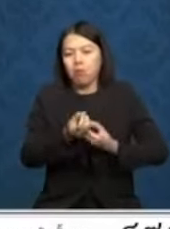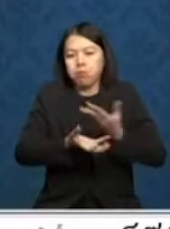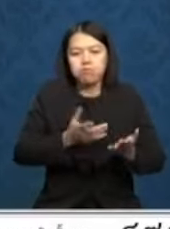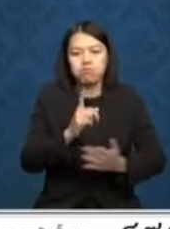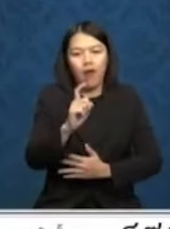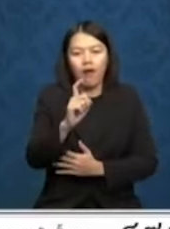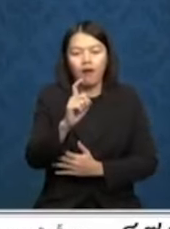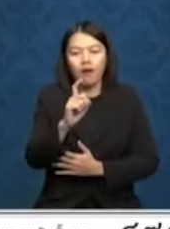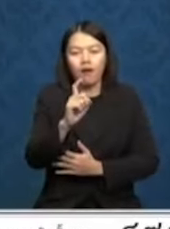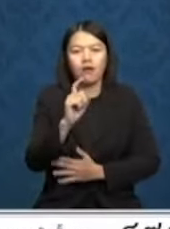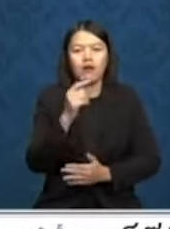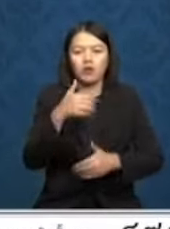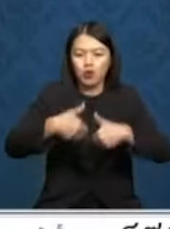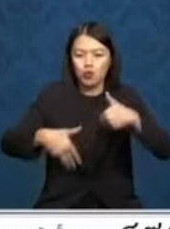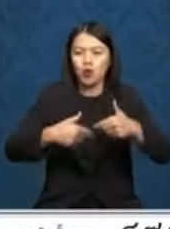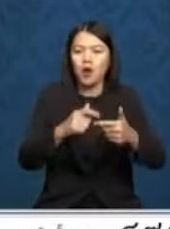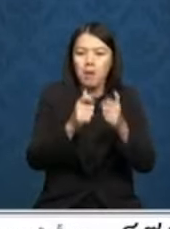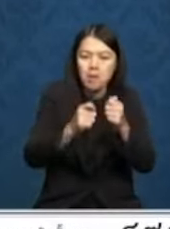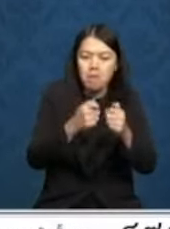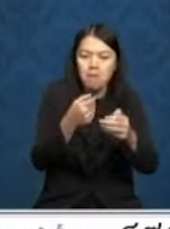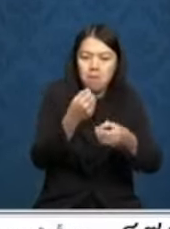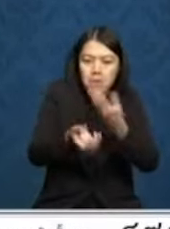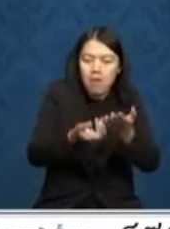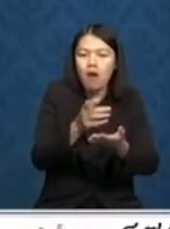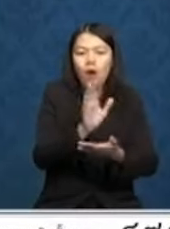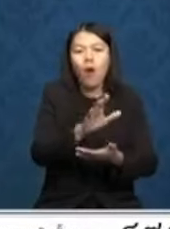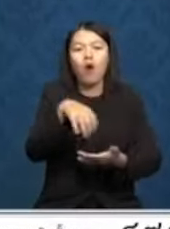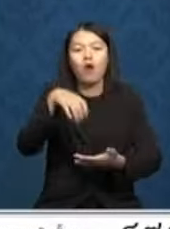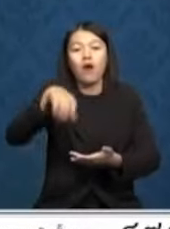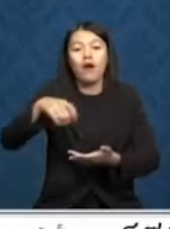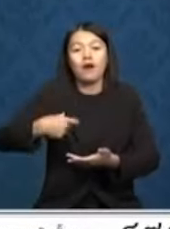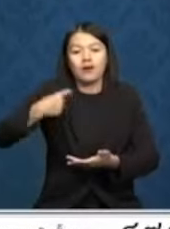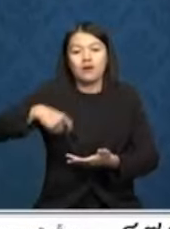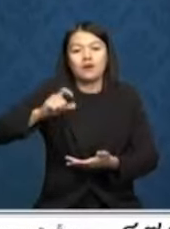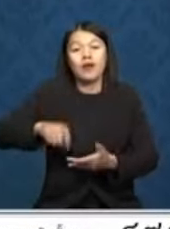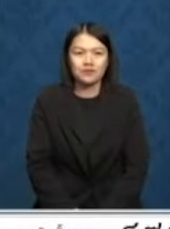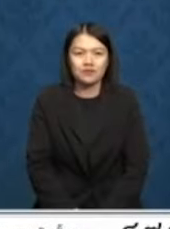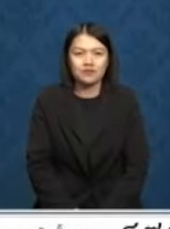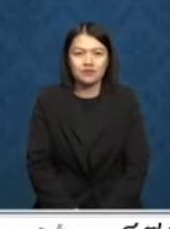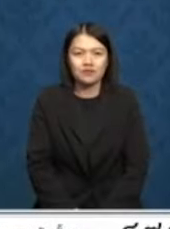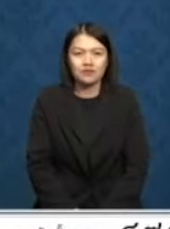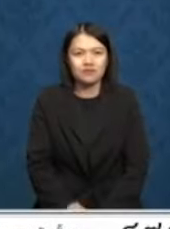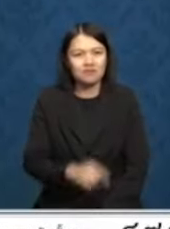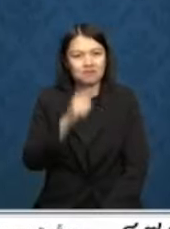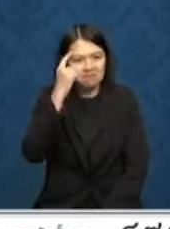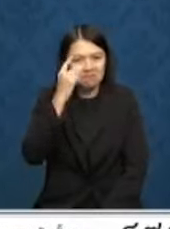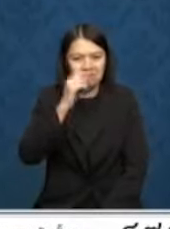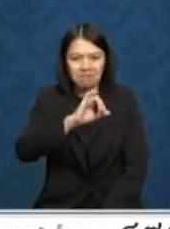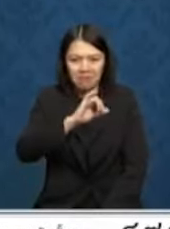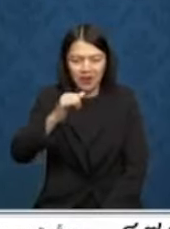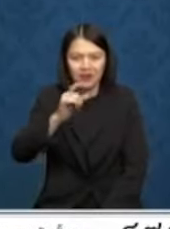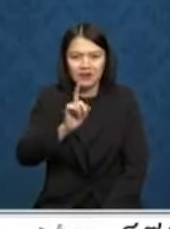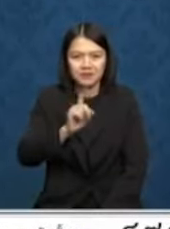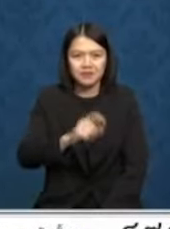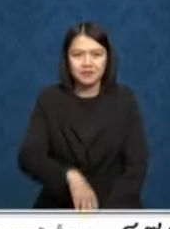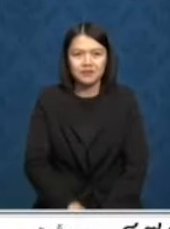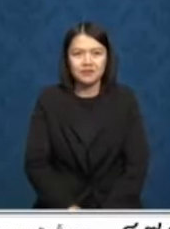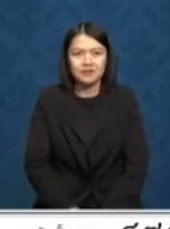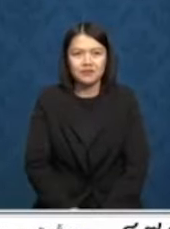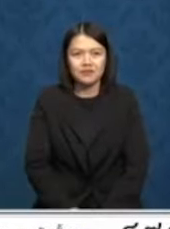คนไหนนะคะที่เข้าไปคอมเมนต์ใน Facebook ของสำนักงานศาลรัฐธรรมนูญได้ค่ะดิฉันไม่แน่ใจเหมือนกันนะคะว่า